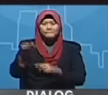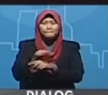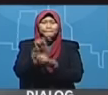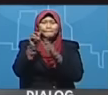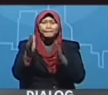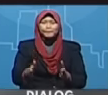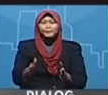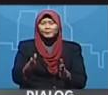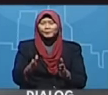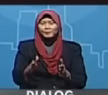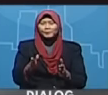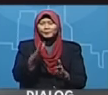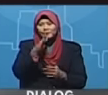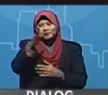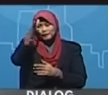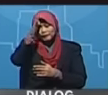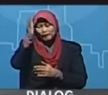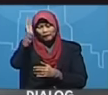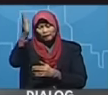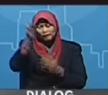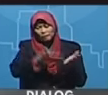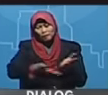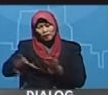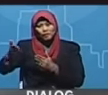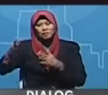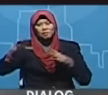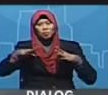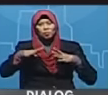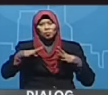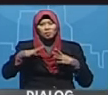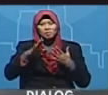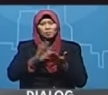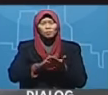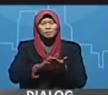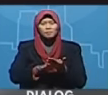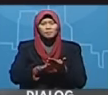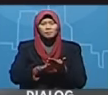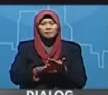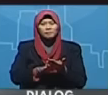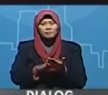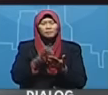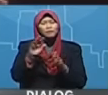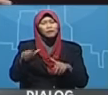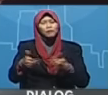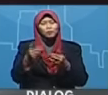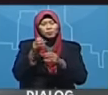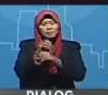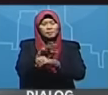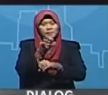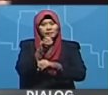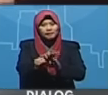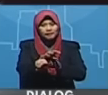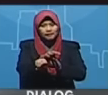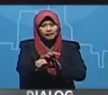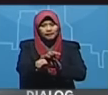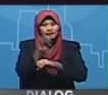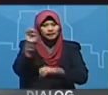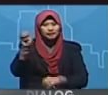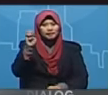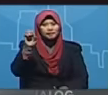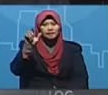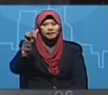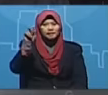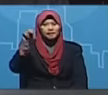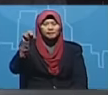ya, ibu bapa yang mungkin akan bawa anak-anak sebenarnya cuti sekolah ini, apa agaknya dari segi nasihat Encik Alan sendiri?